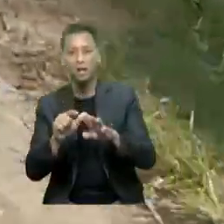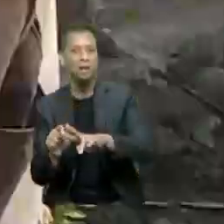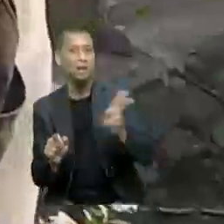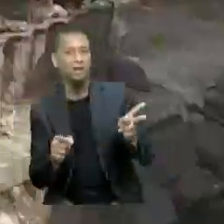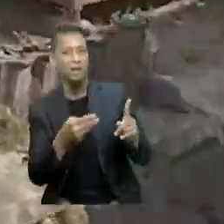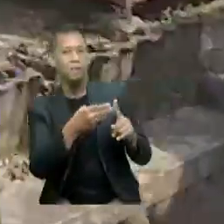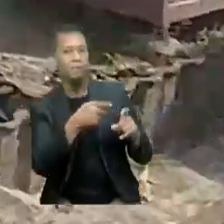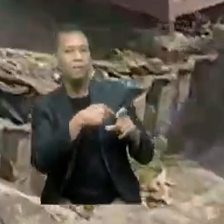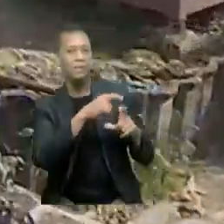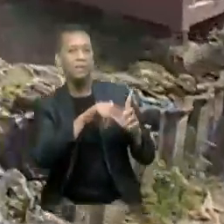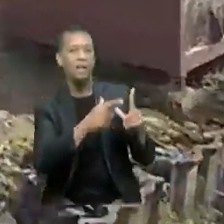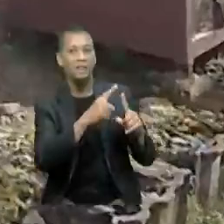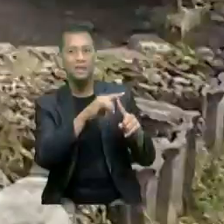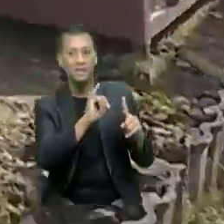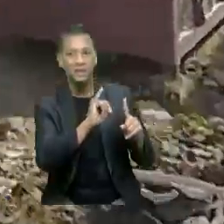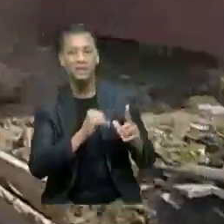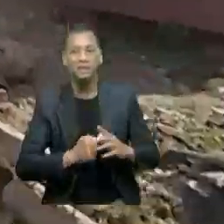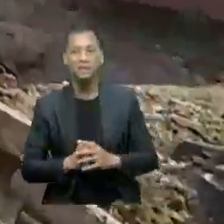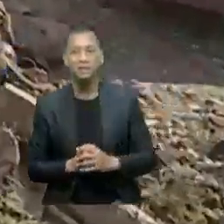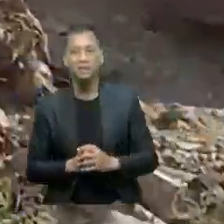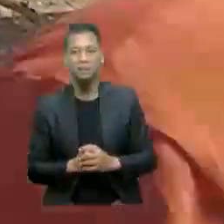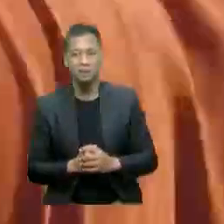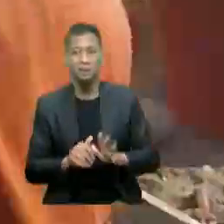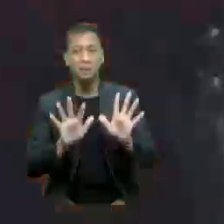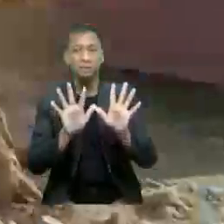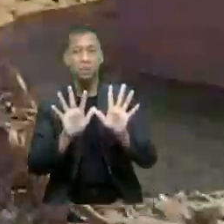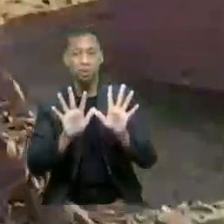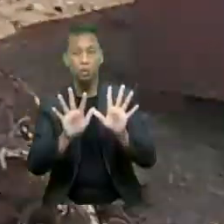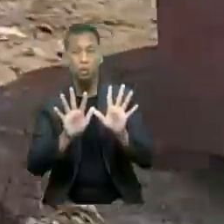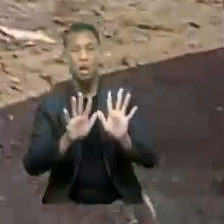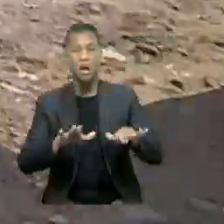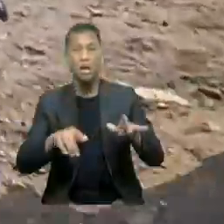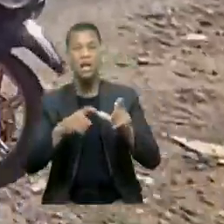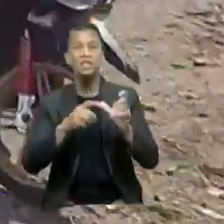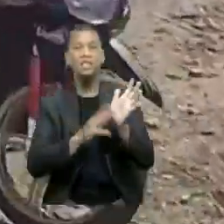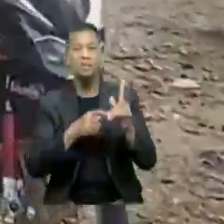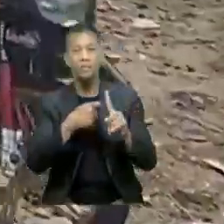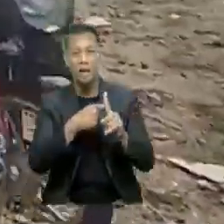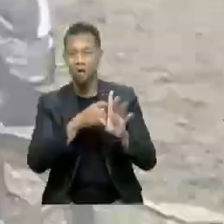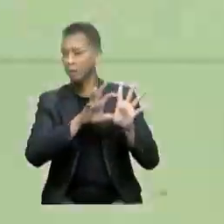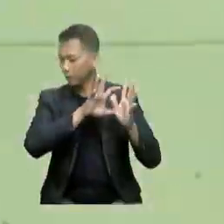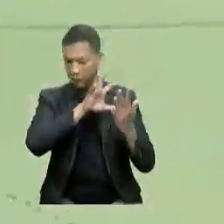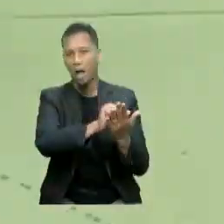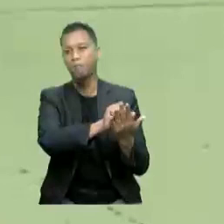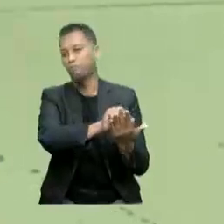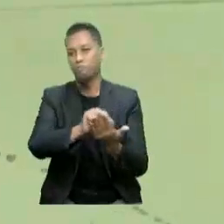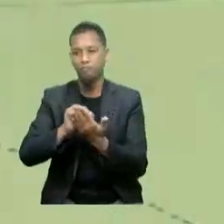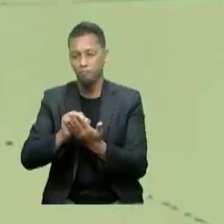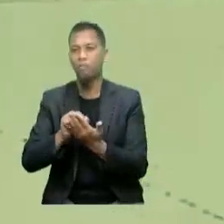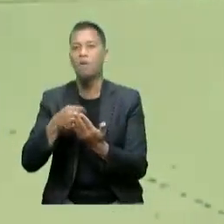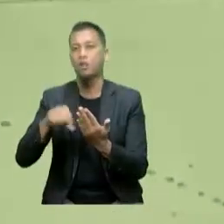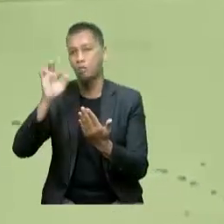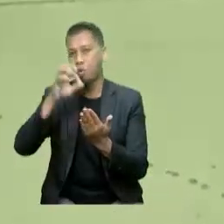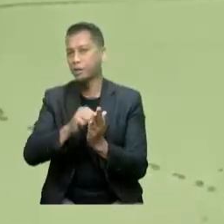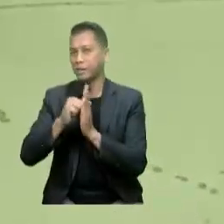Utara. Total 10 pelajar SMK pelaku tawuran yang tertangkap digelandang ke Mapolresta Padang. Polisi juga